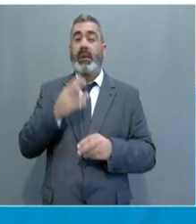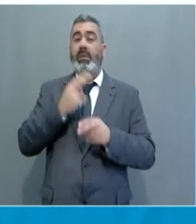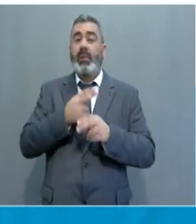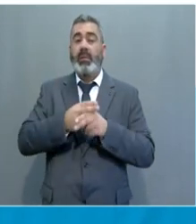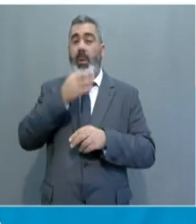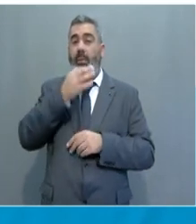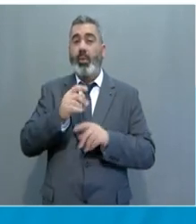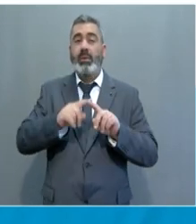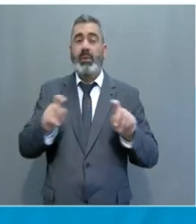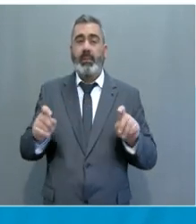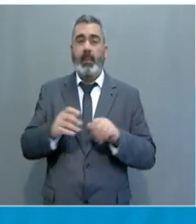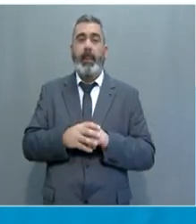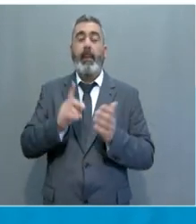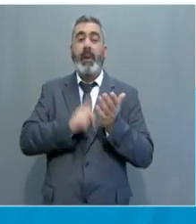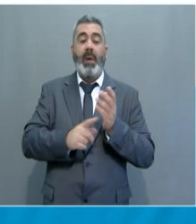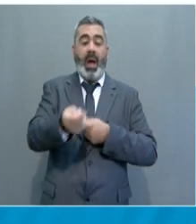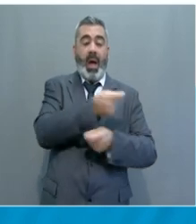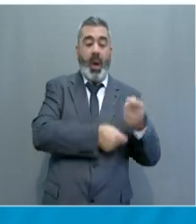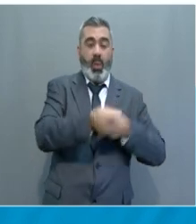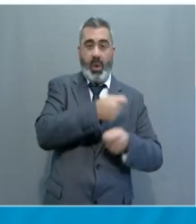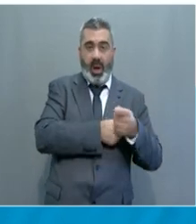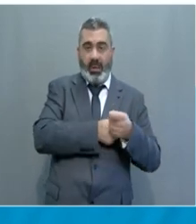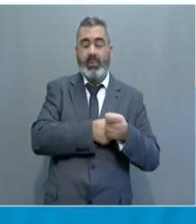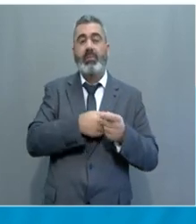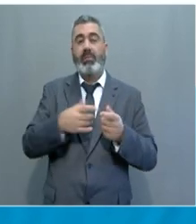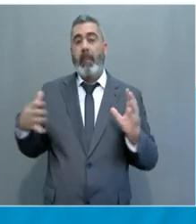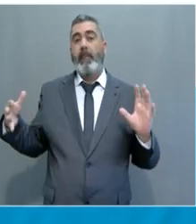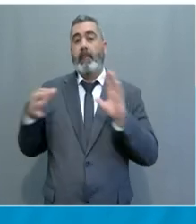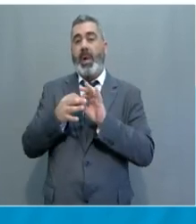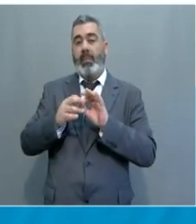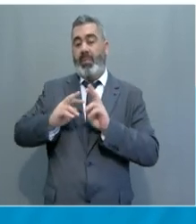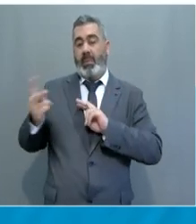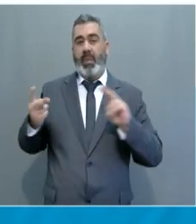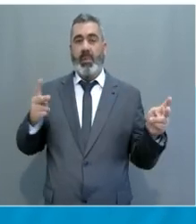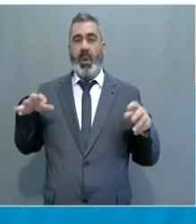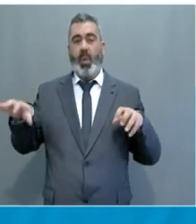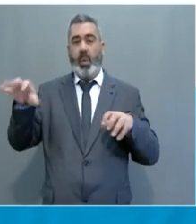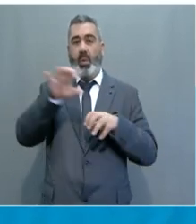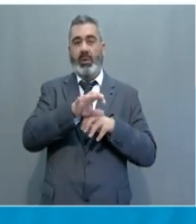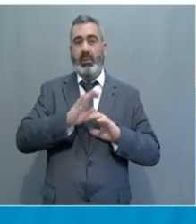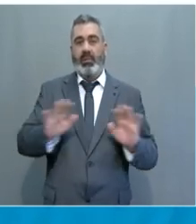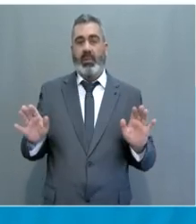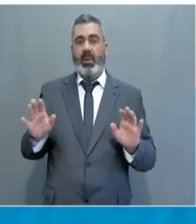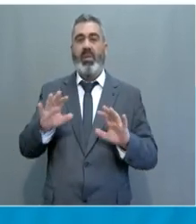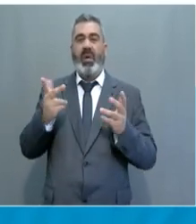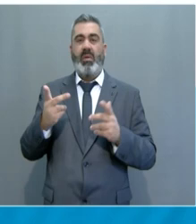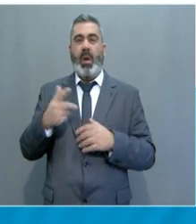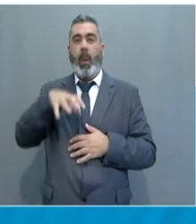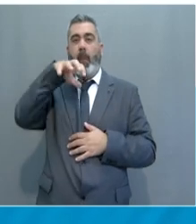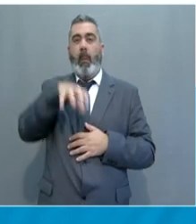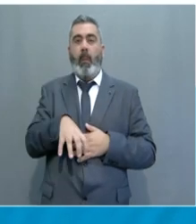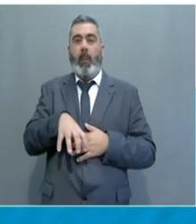να μπορούμε να διασυνδέουμε τις αγορές ενέργειας με τους γείτονές μας, να μην είμαστε δηλαδή μια αδύναμη ενεργειακή